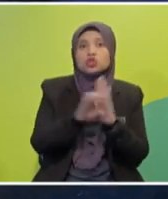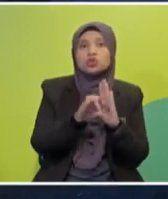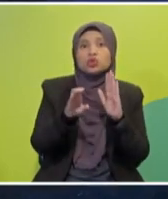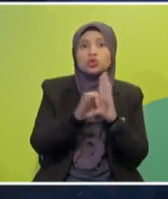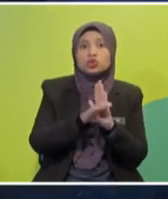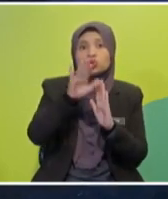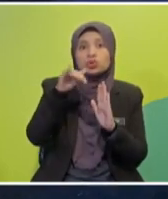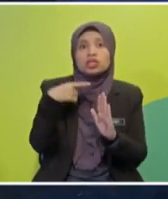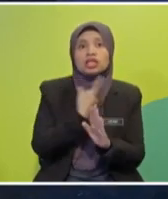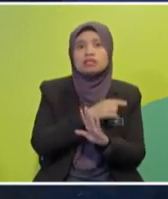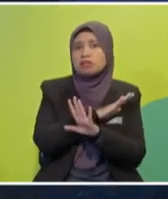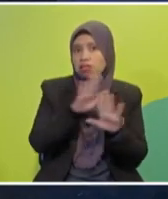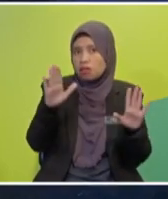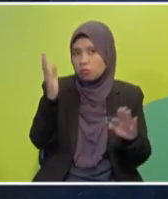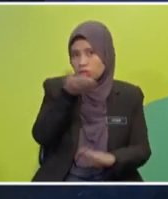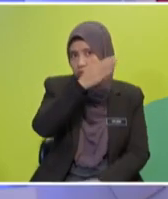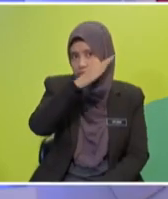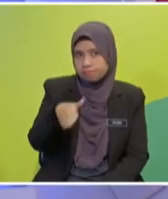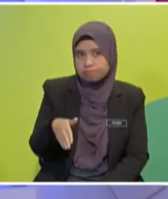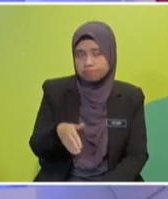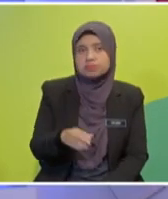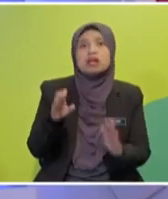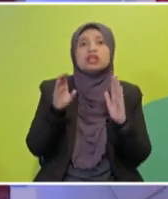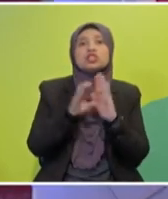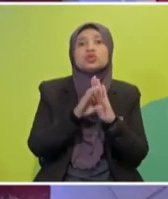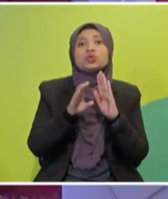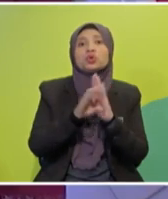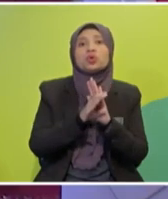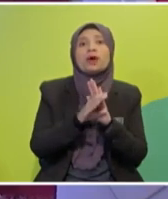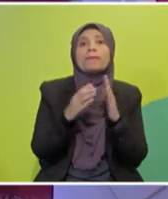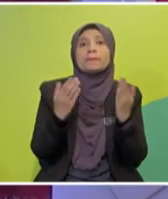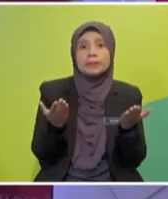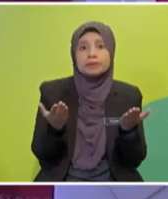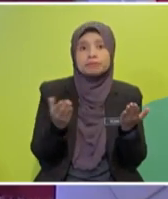Contoh-contoh yang kita tidak boleh. Tadi kekotoran maknawi tadi